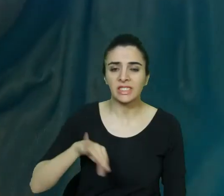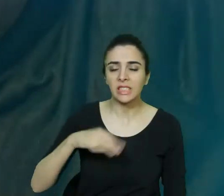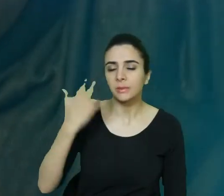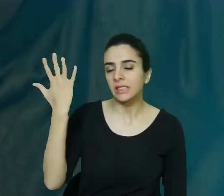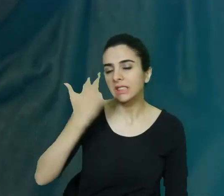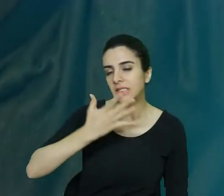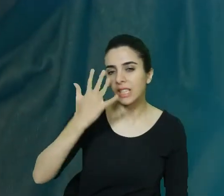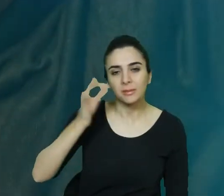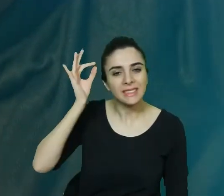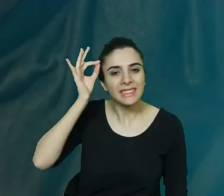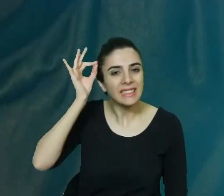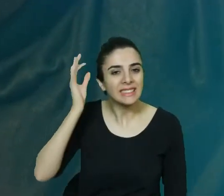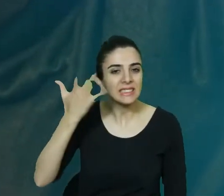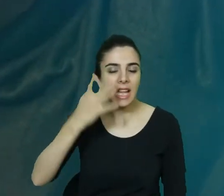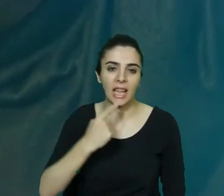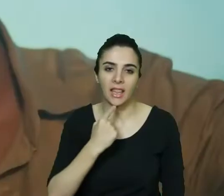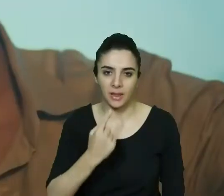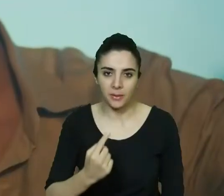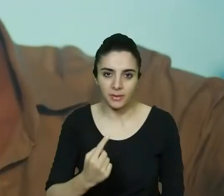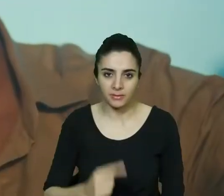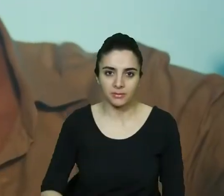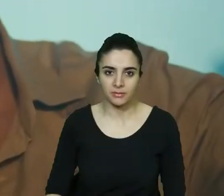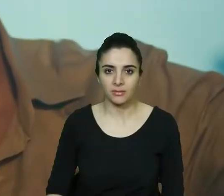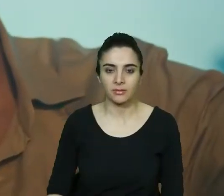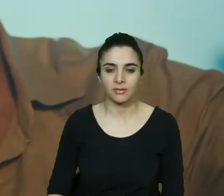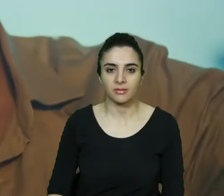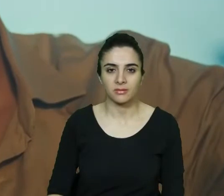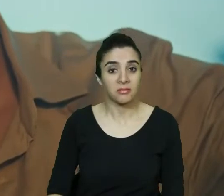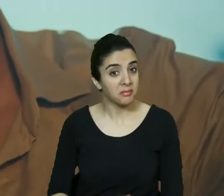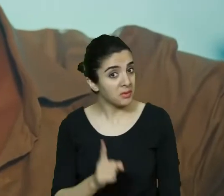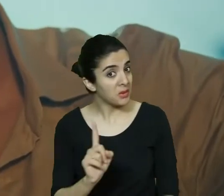çeşme siyahım. Hay,